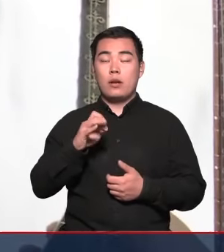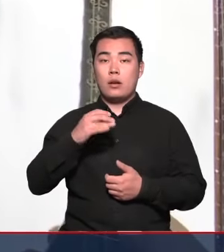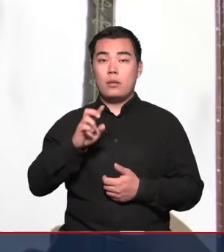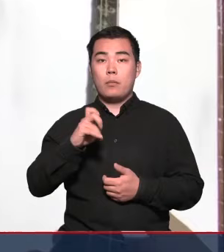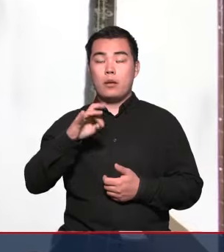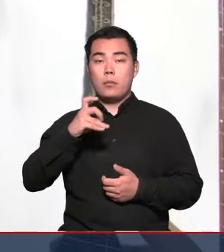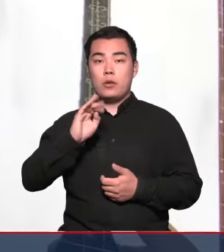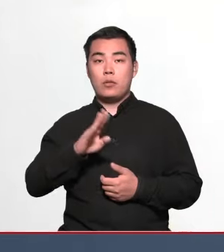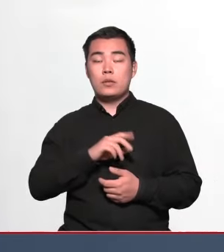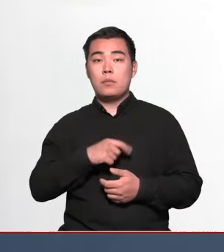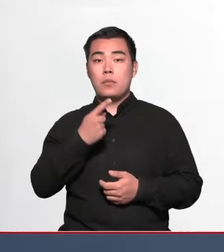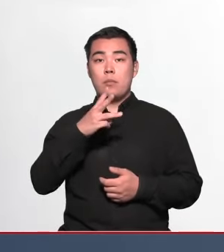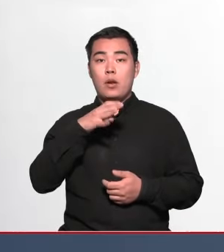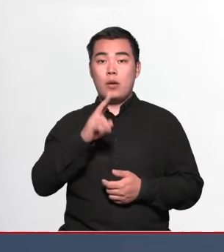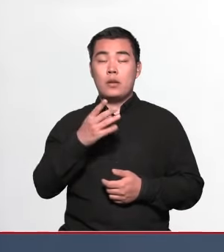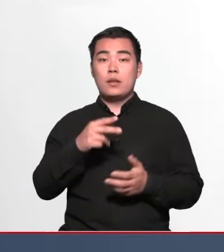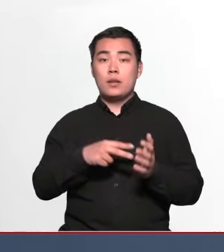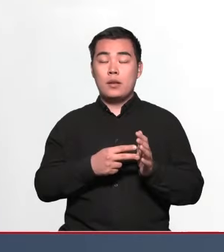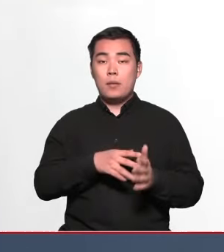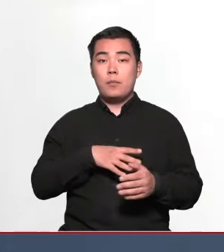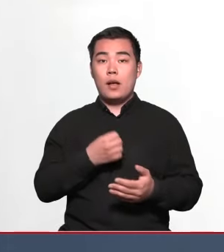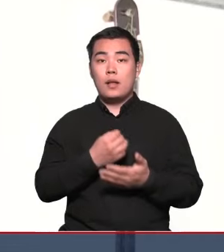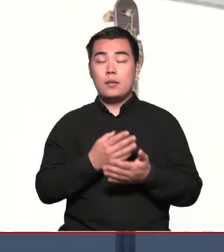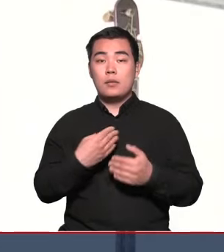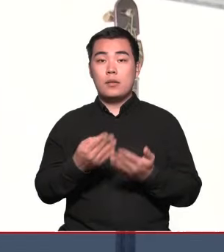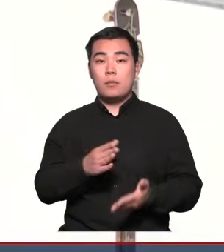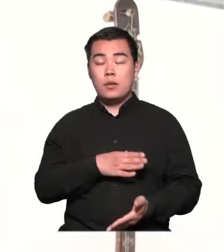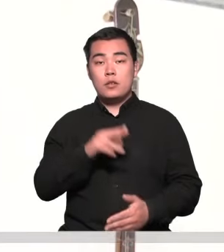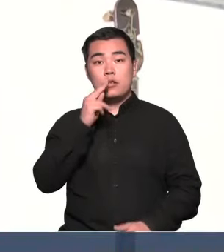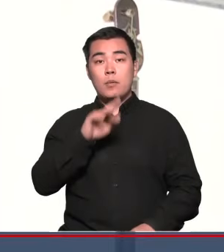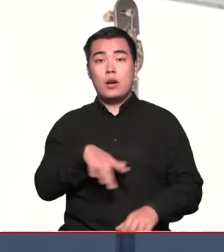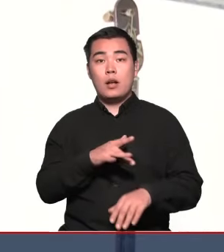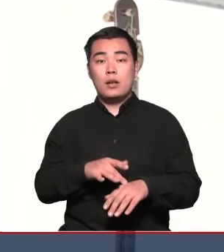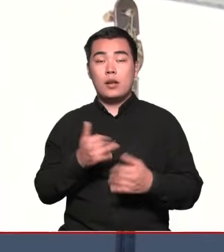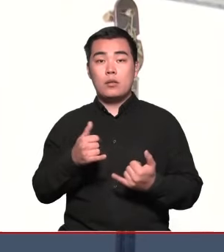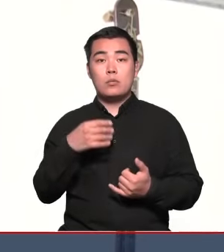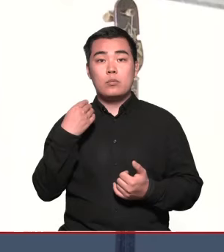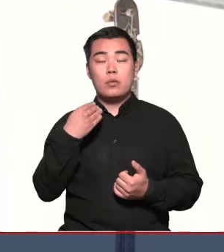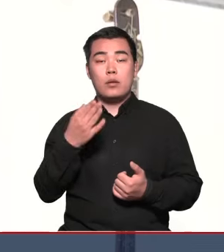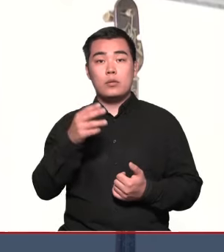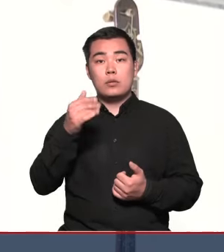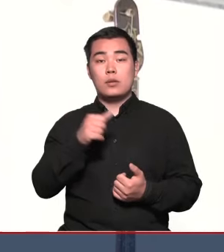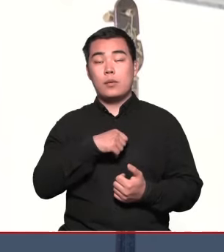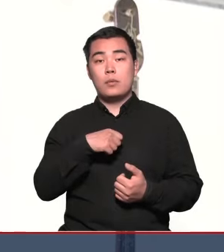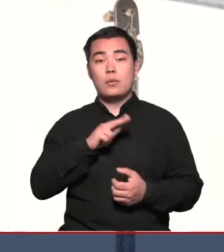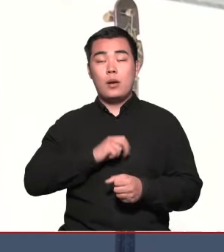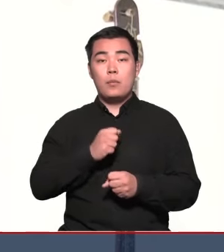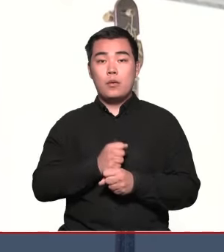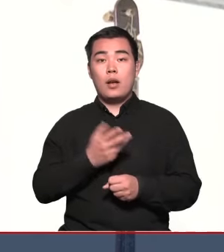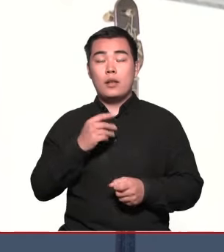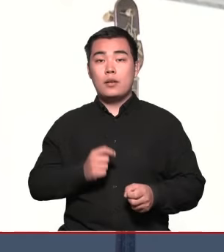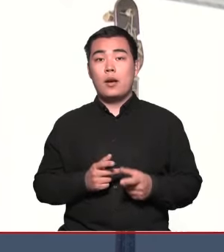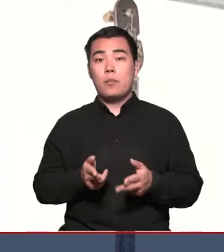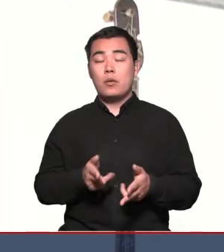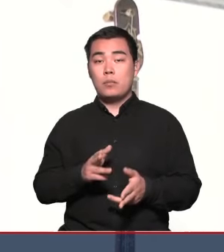ең қымбат туындысын 1 миллион теңгеге бағалаған. Осы бізде Шымкент қаласында Түркістан сарайында күйші боп жұмыс атқаратын